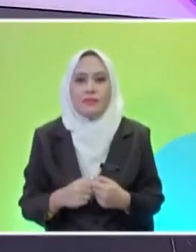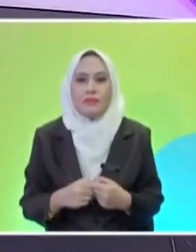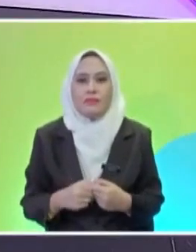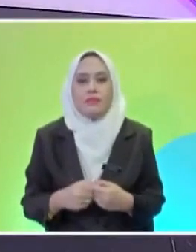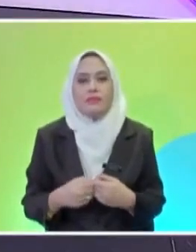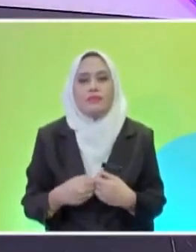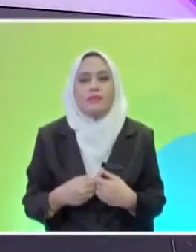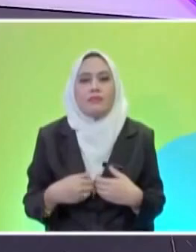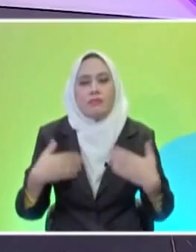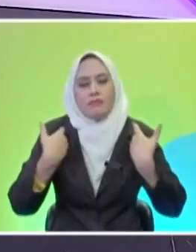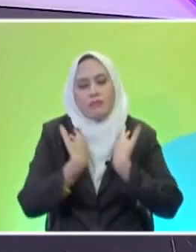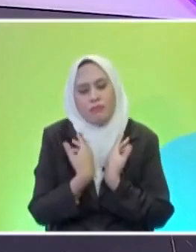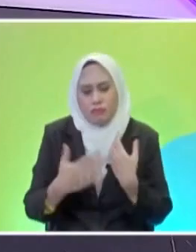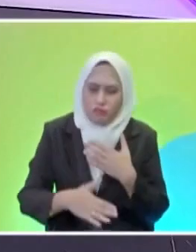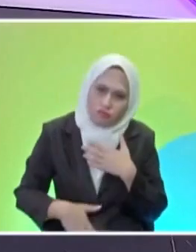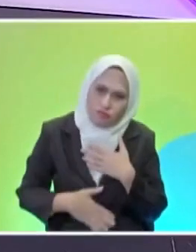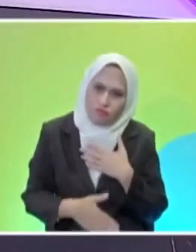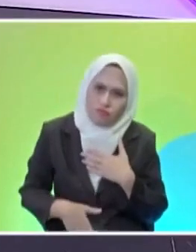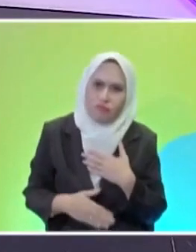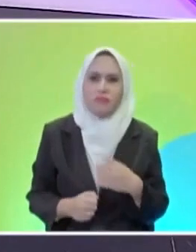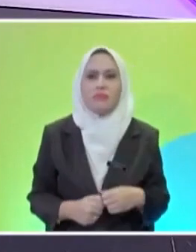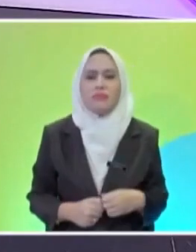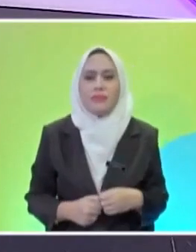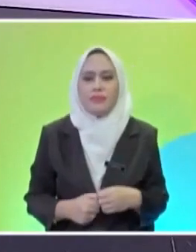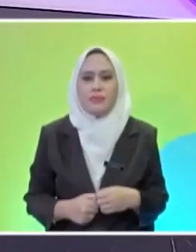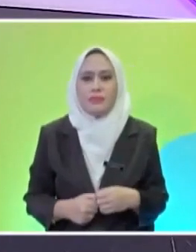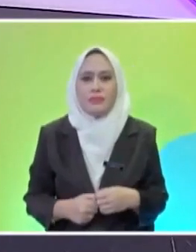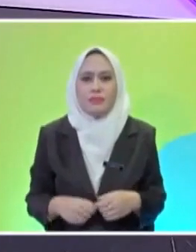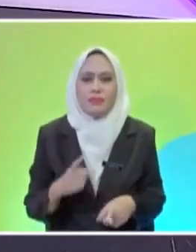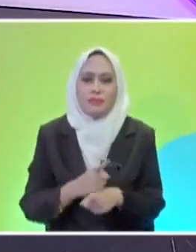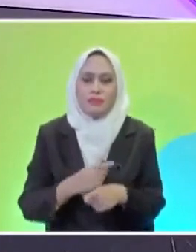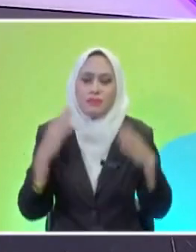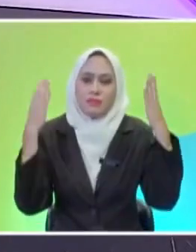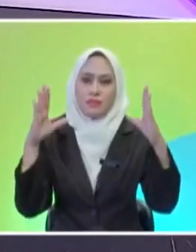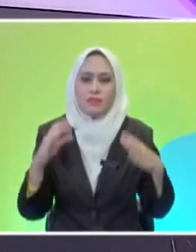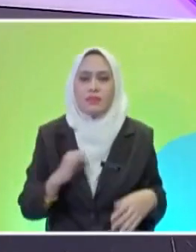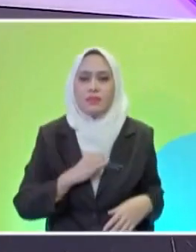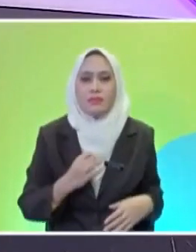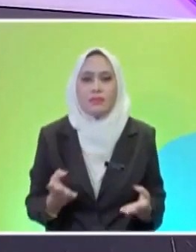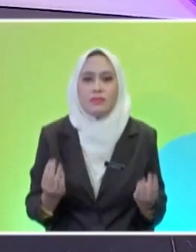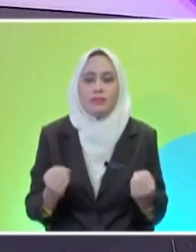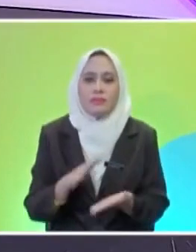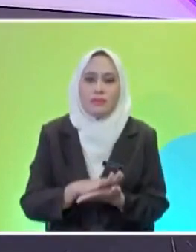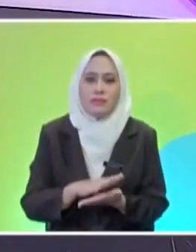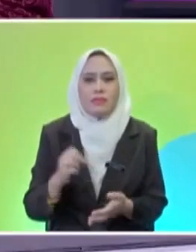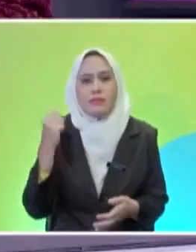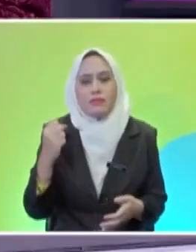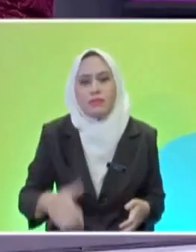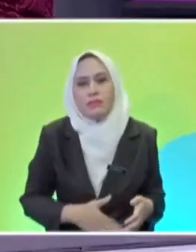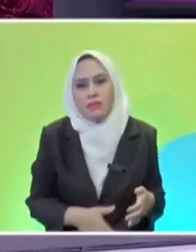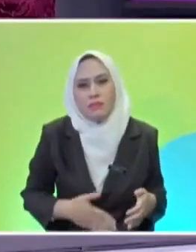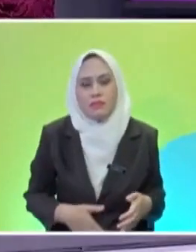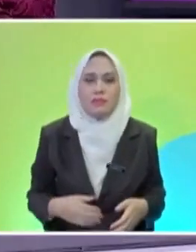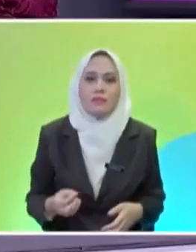Penat, lapar. Lapar, cikgu. Kadang-kadang saya balik sekolah tengah hari dah lapar tu. Nak makan. Makan tengah hari.